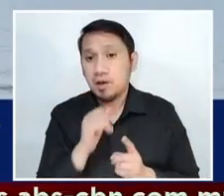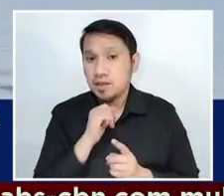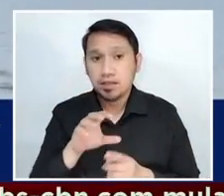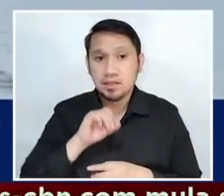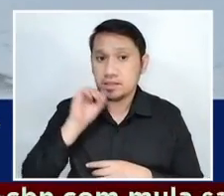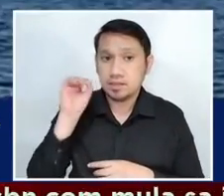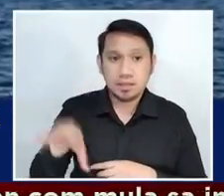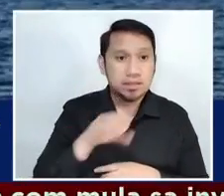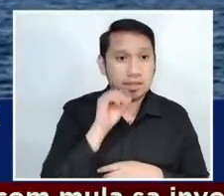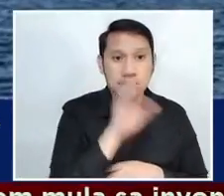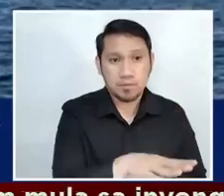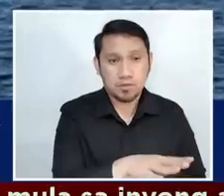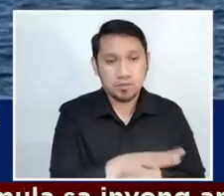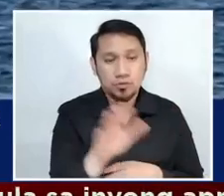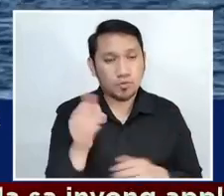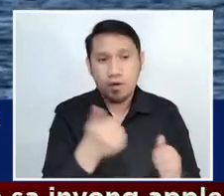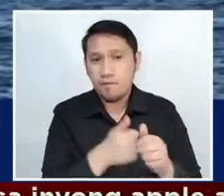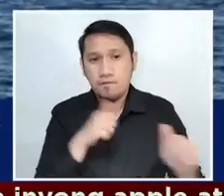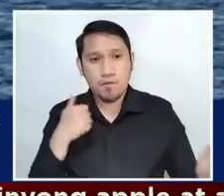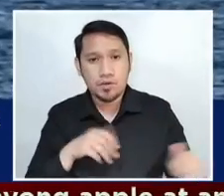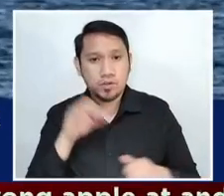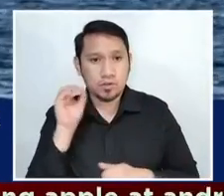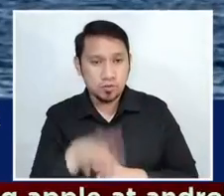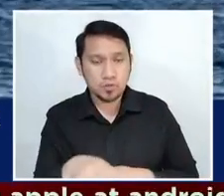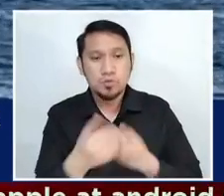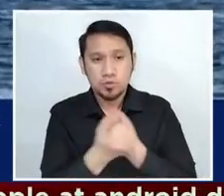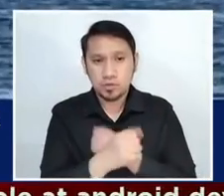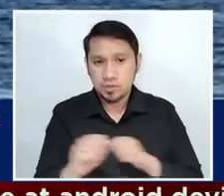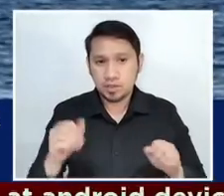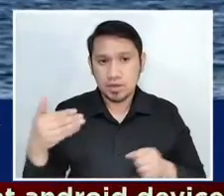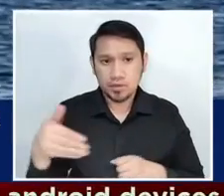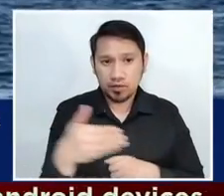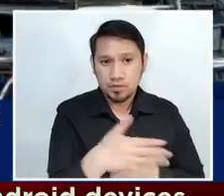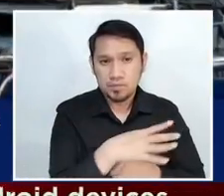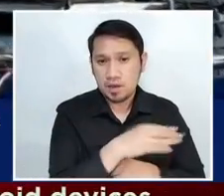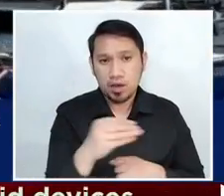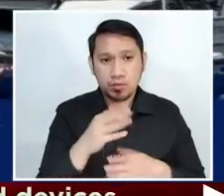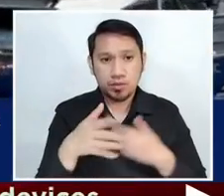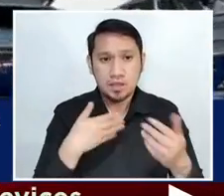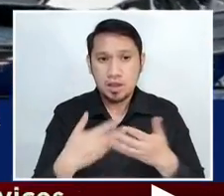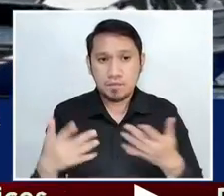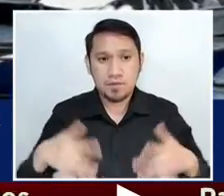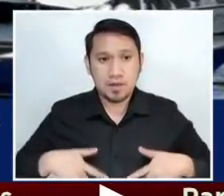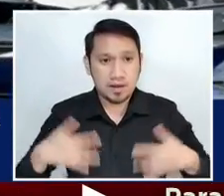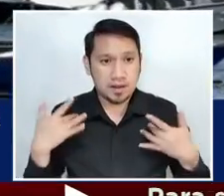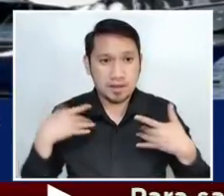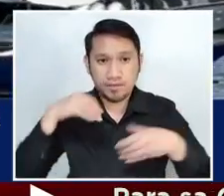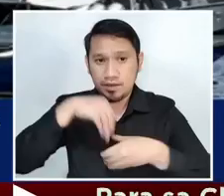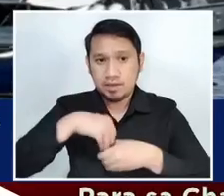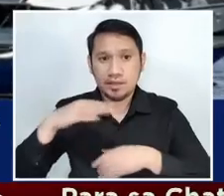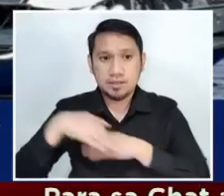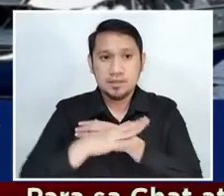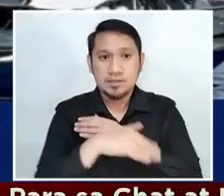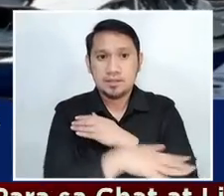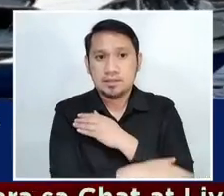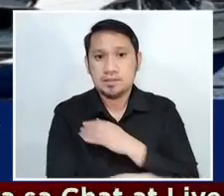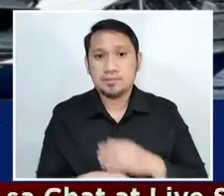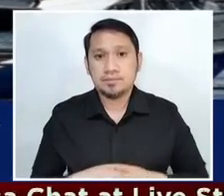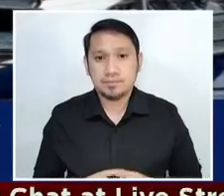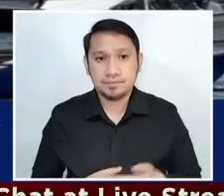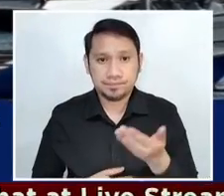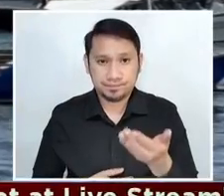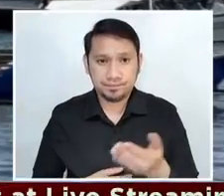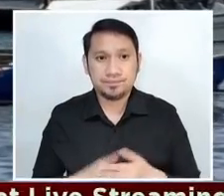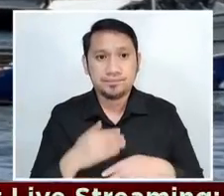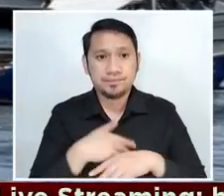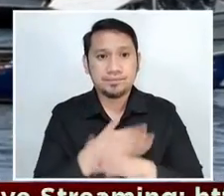kung saan-saan para maisalba rin ang isda at marine mammals. Hernel Tokmo, ABS-CBN News, Davao